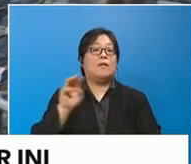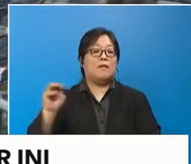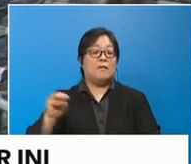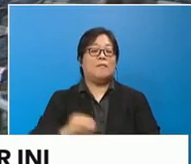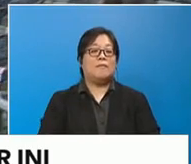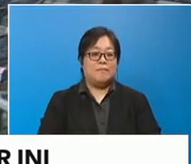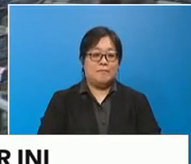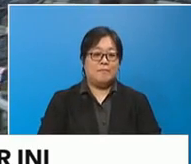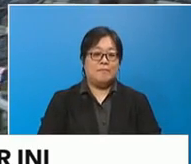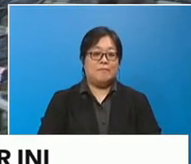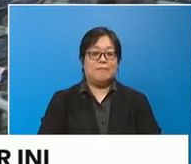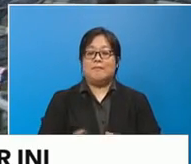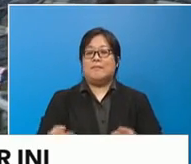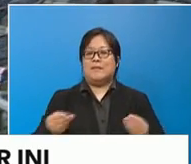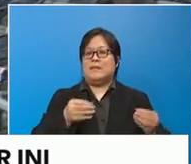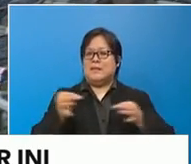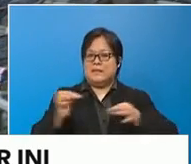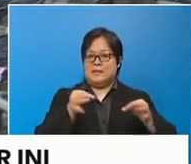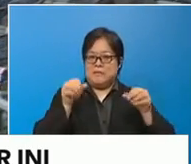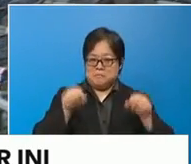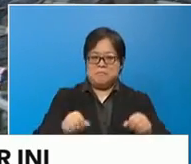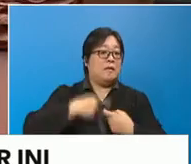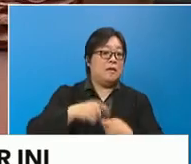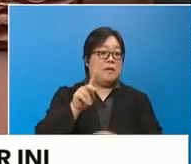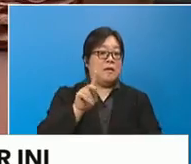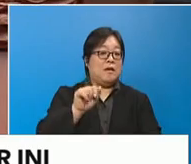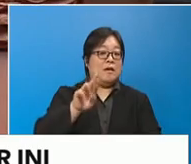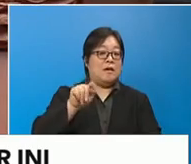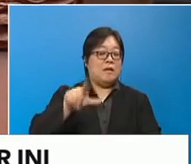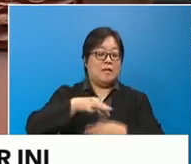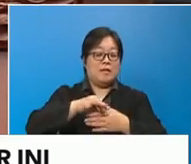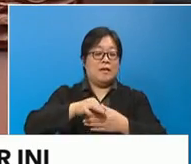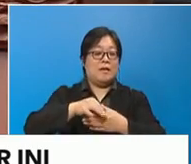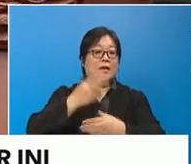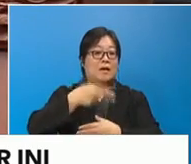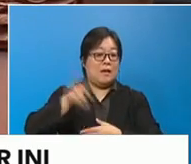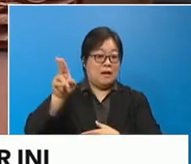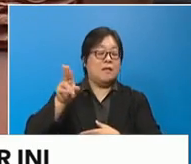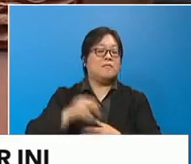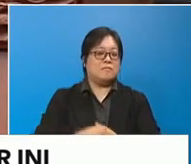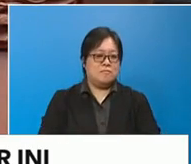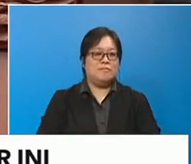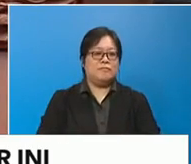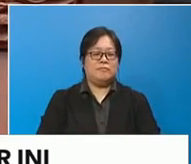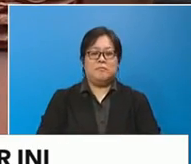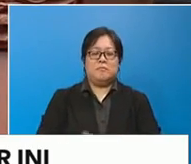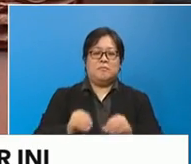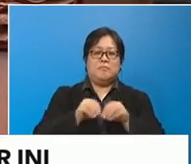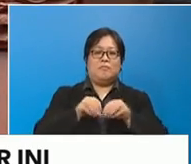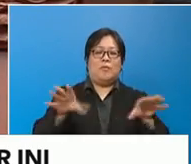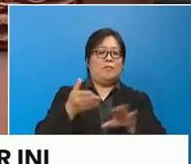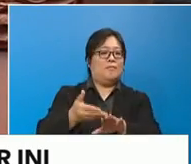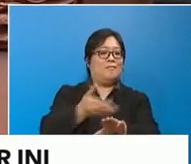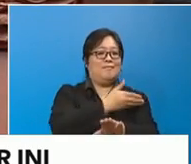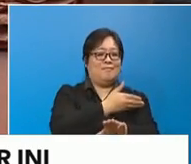susulan pendakwaan di Mahkamah section Joko baru pada Februari lalu sebagai halawi yang pernah Dihebohkan karet